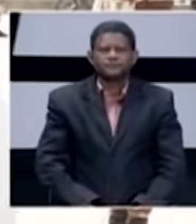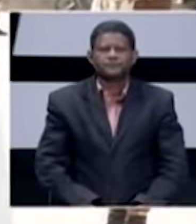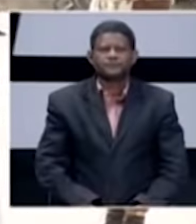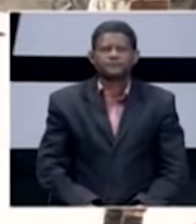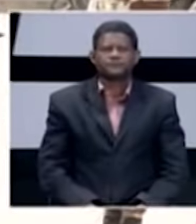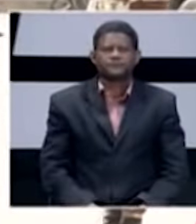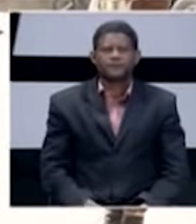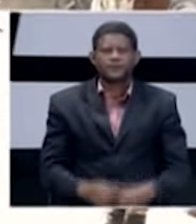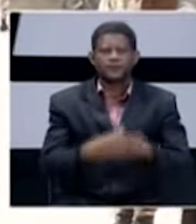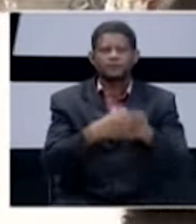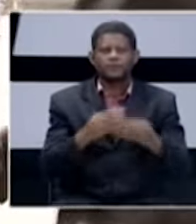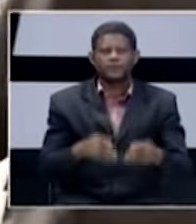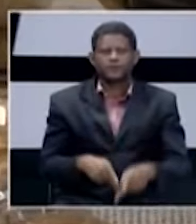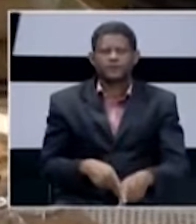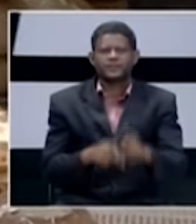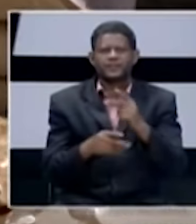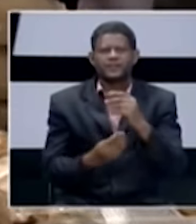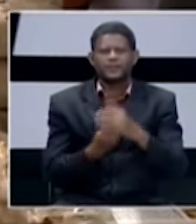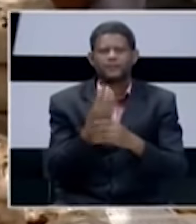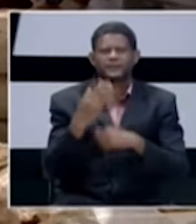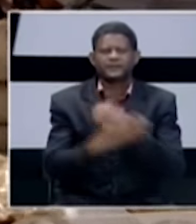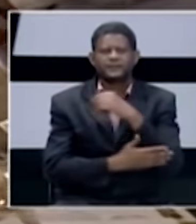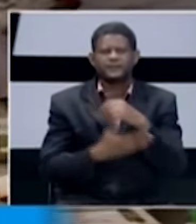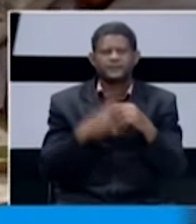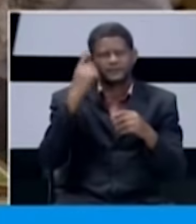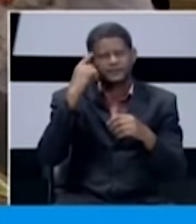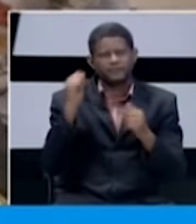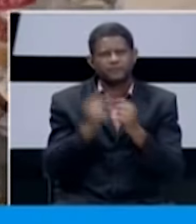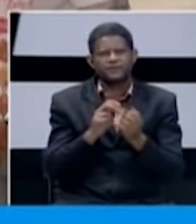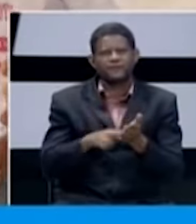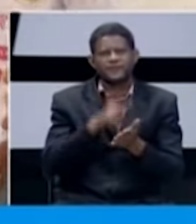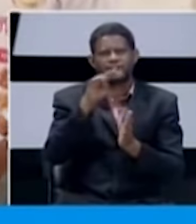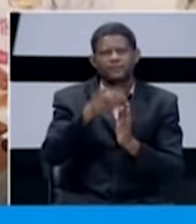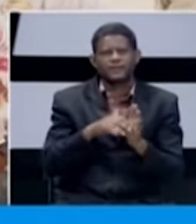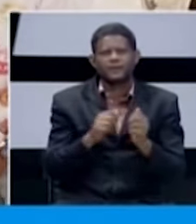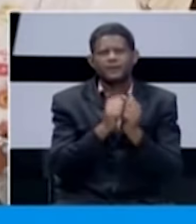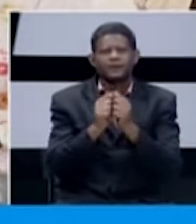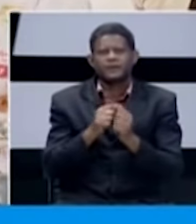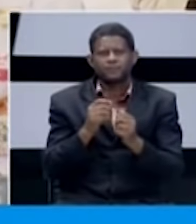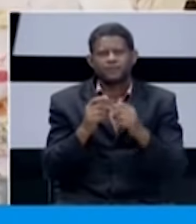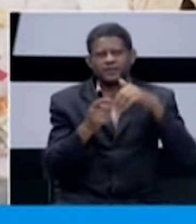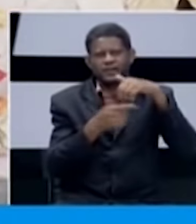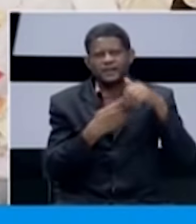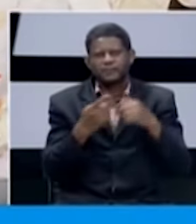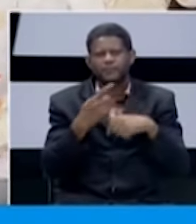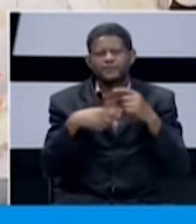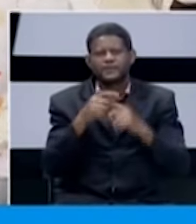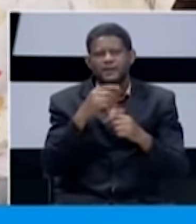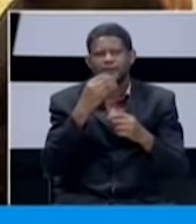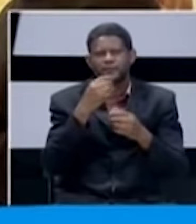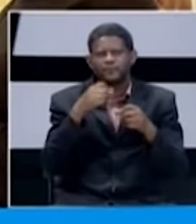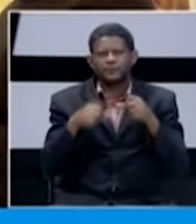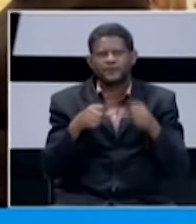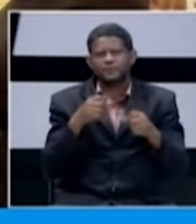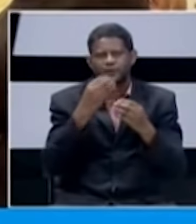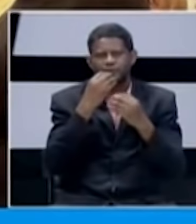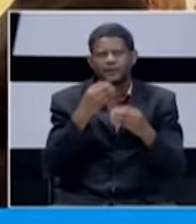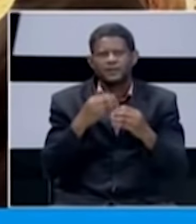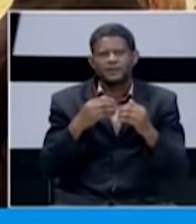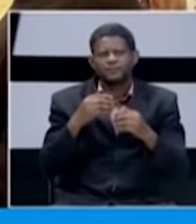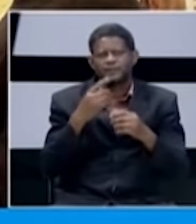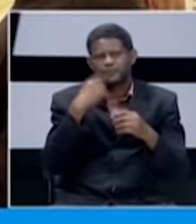بیرو حرشان لمعات قدرن تقرای مسینورس مقلاب متحور مشالان مرگات وحسن مجبن بزبل تیما لعلو تام